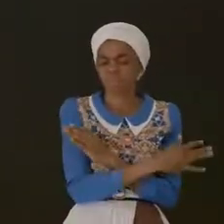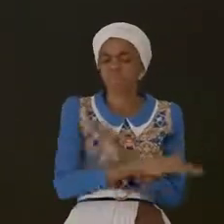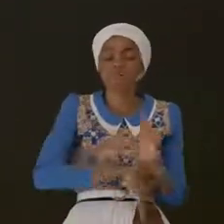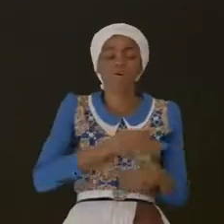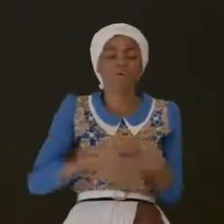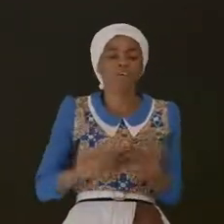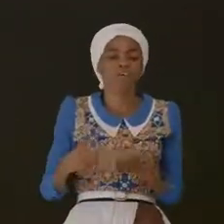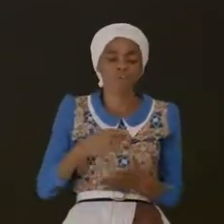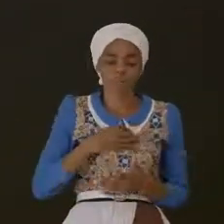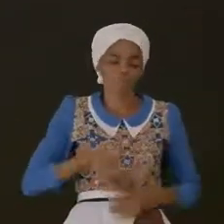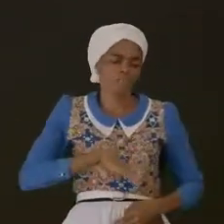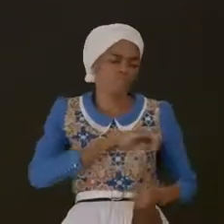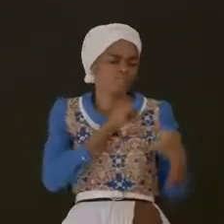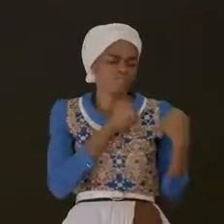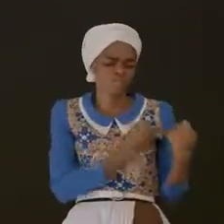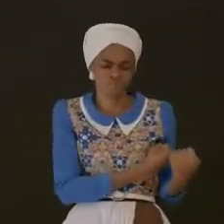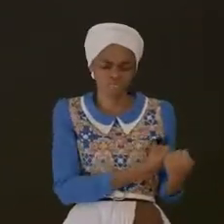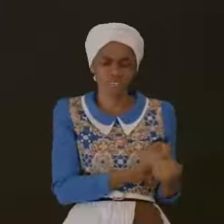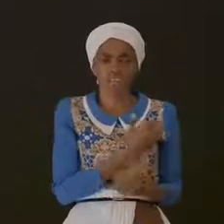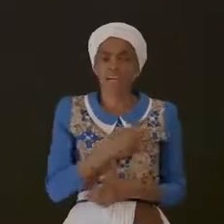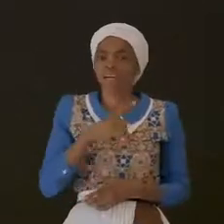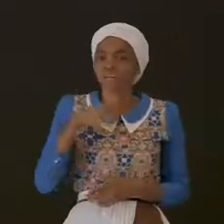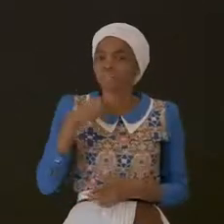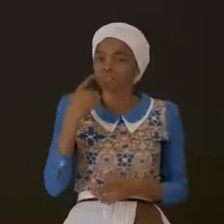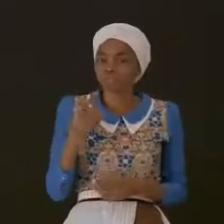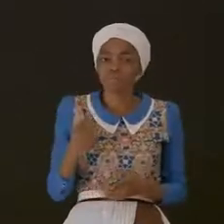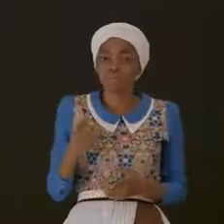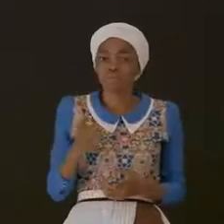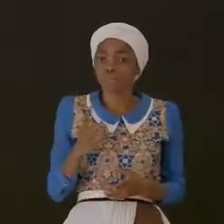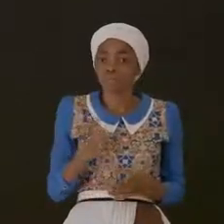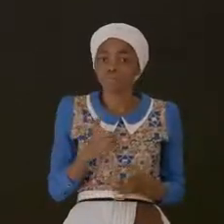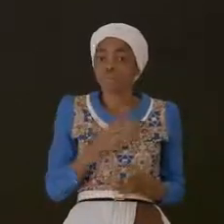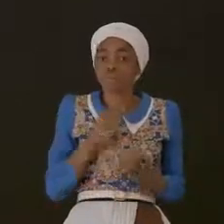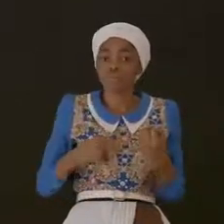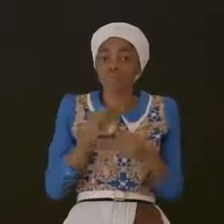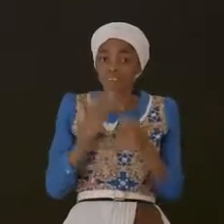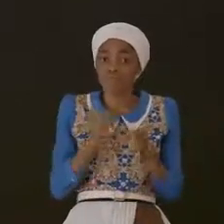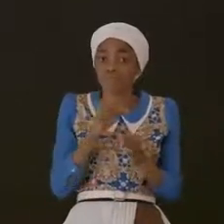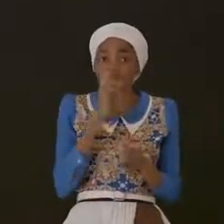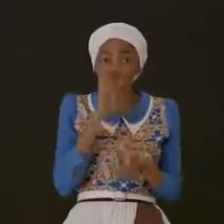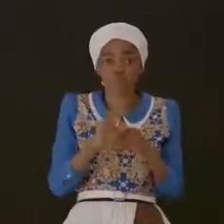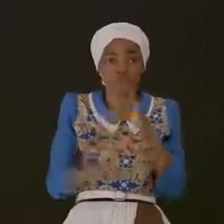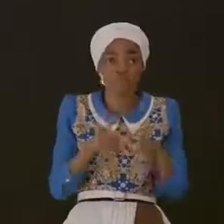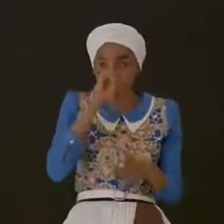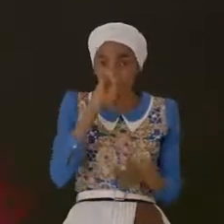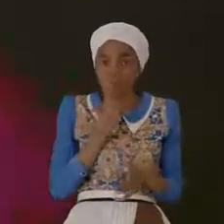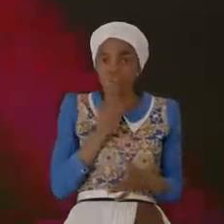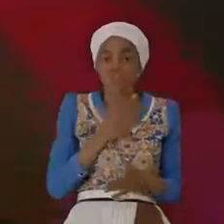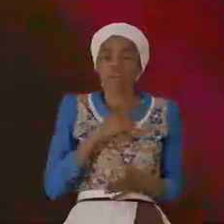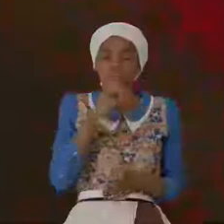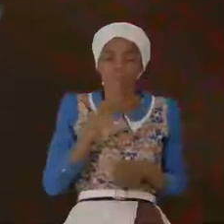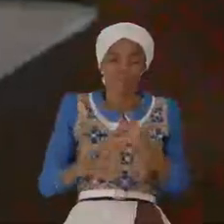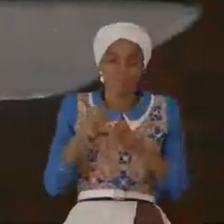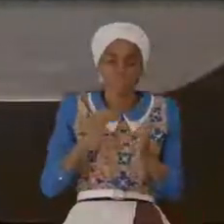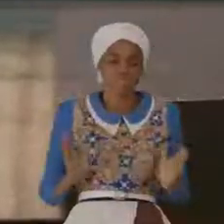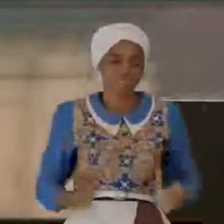côté. Et avec courage, même s'il te faut marcher toi seul, tu vas marcher sur la voie resserrée qui mène au